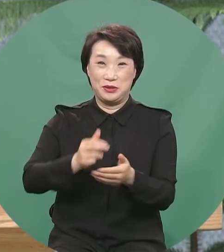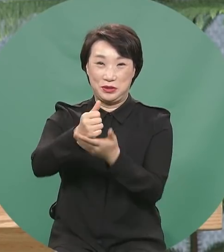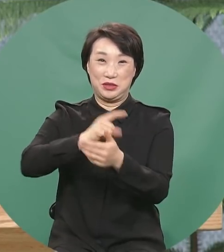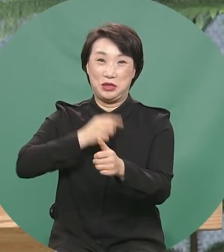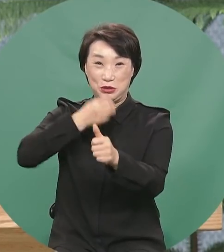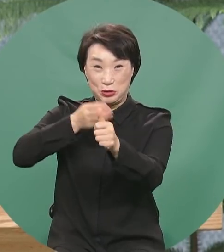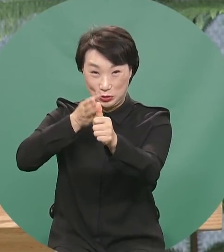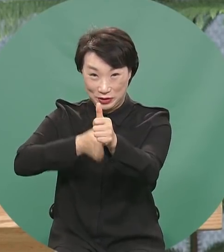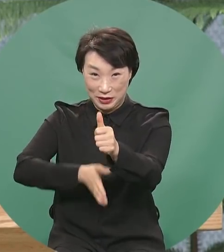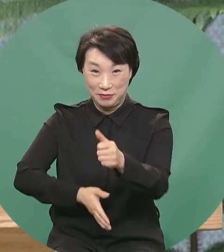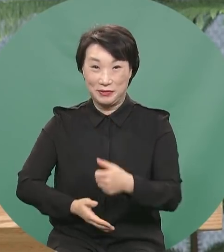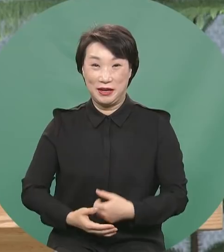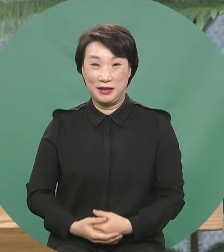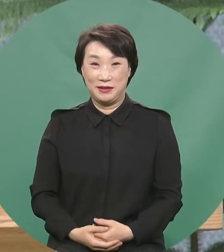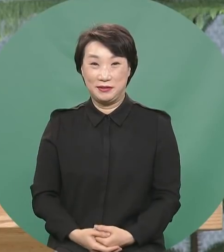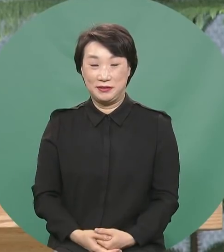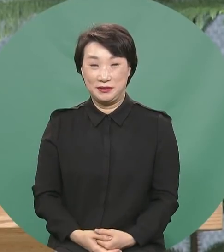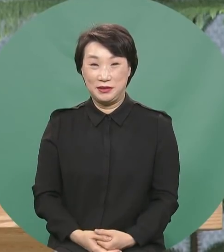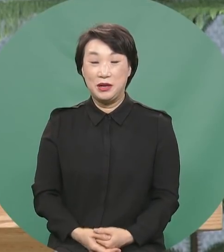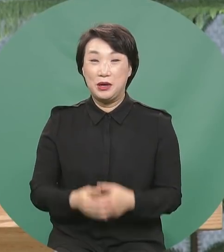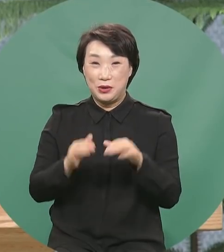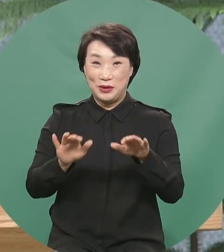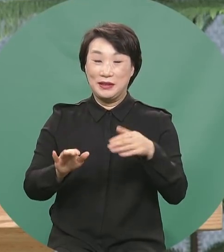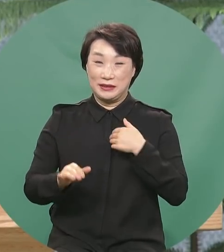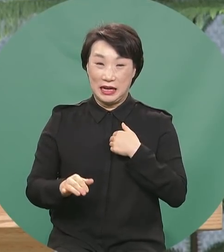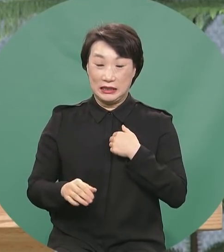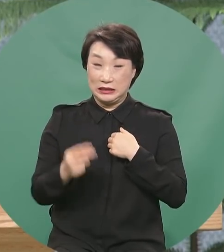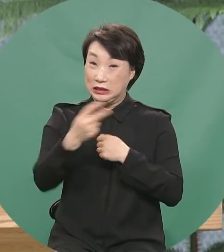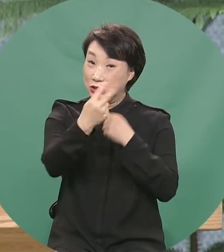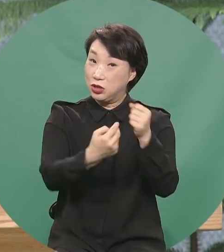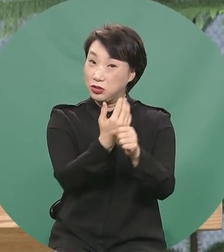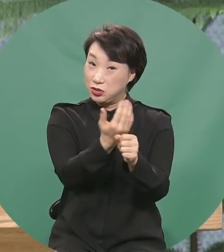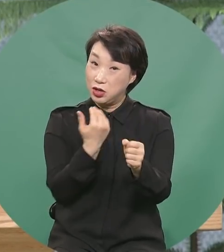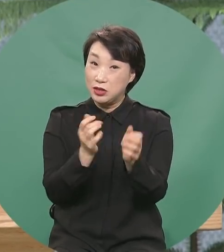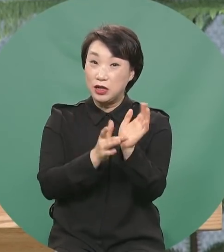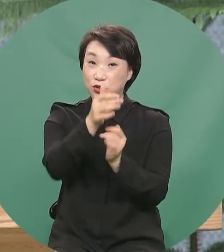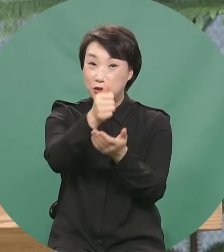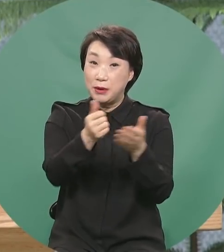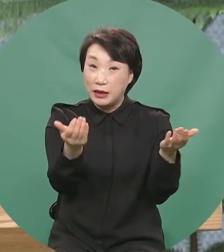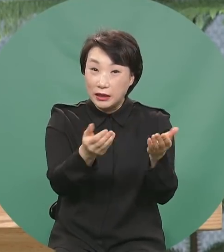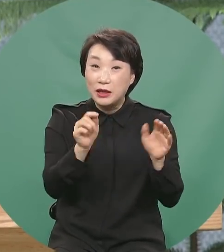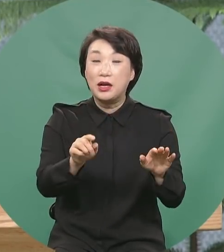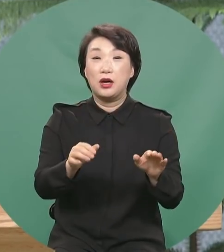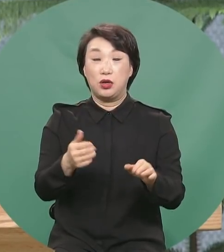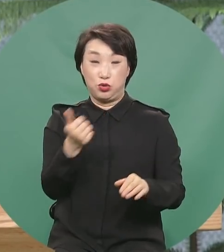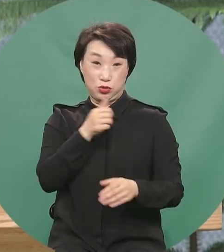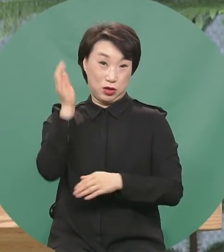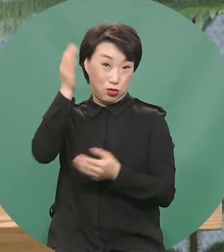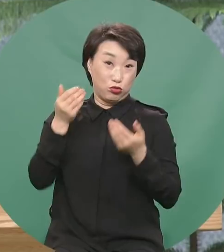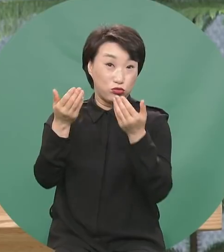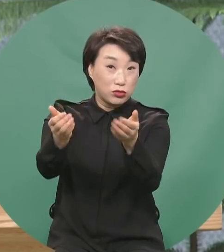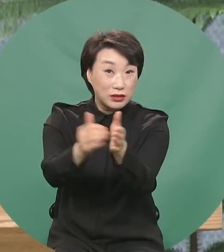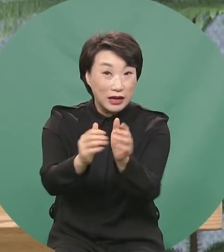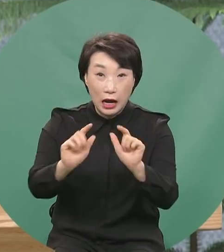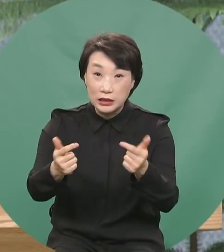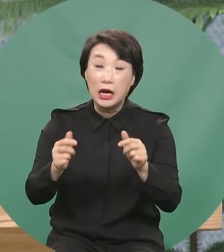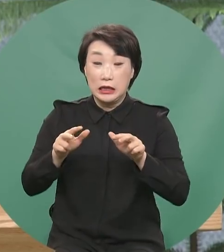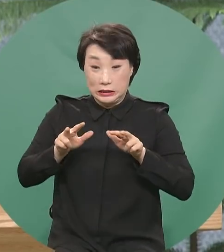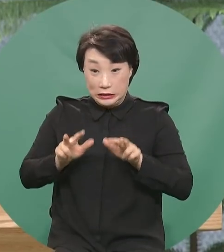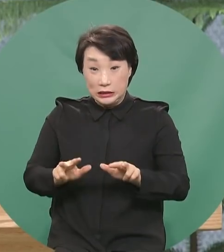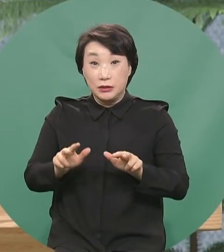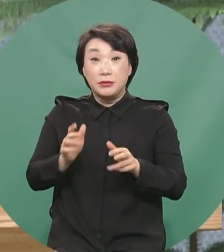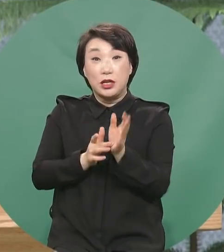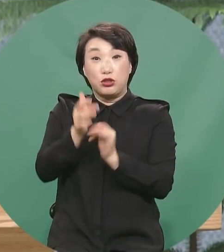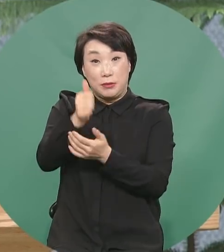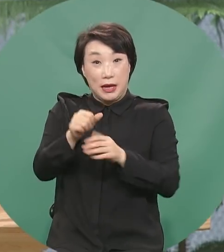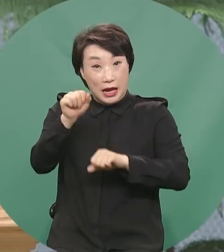이름으로 축원합니다. 오늘 나는 2000년 전에 예수께서 하신 일을 소개하는 것이 아니라 지금 하실